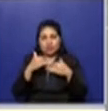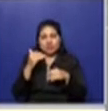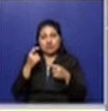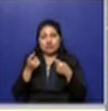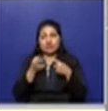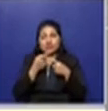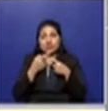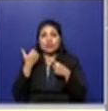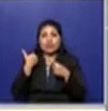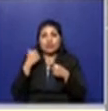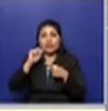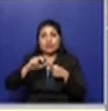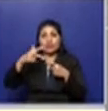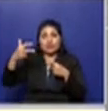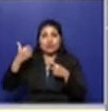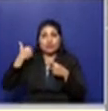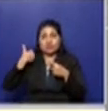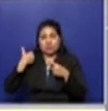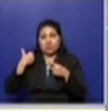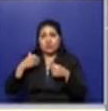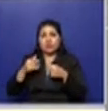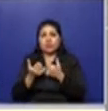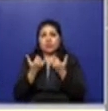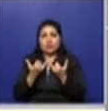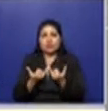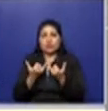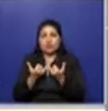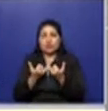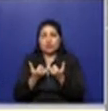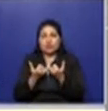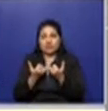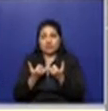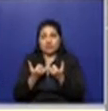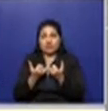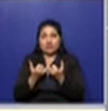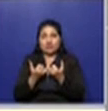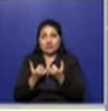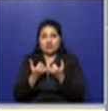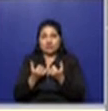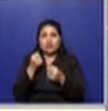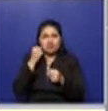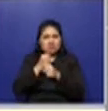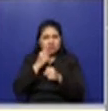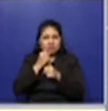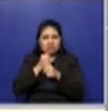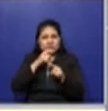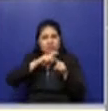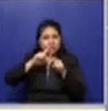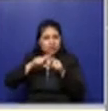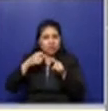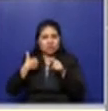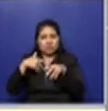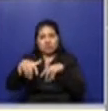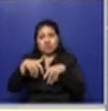มคิดว่าไทย PBS น่าจะเป็นองค์กรเดียวในขณะนี้ที่ทำดีเบตได้รับความเชื่อถือ